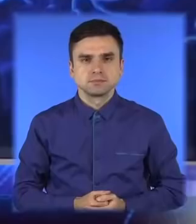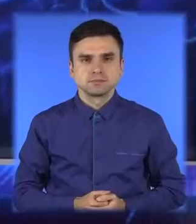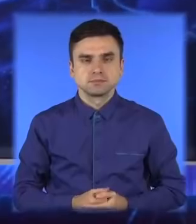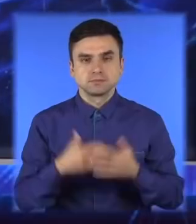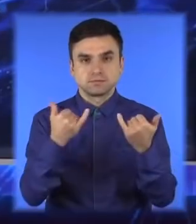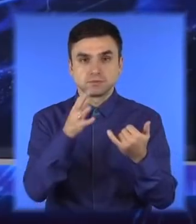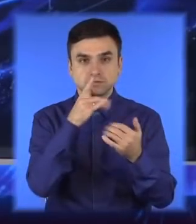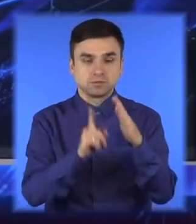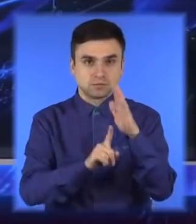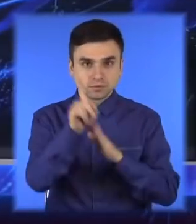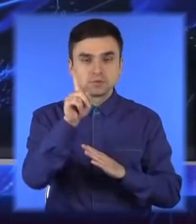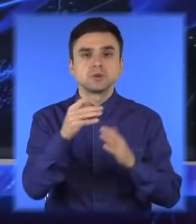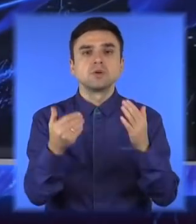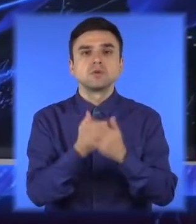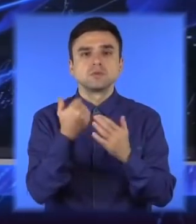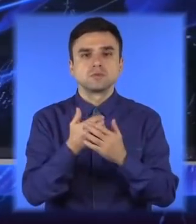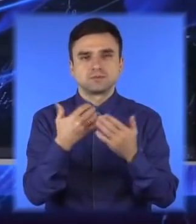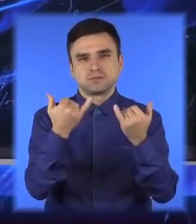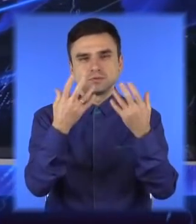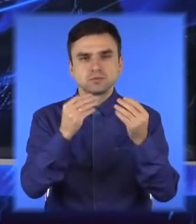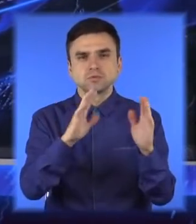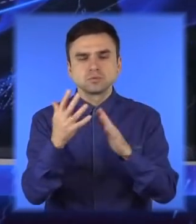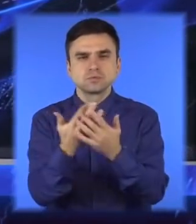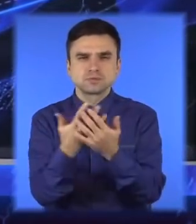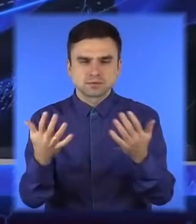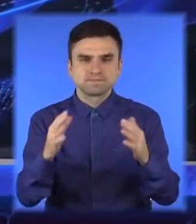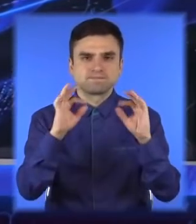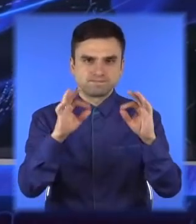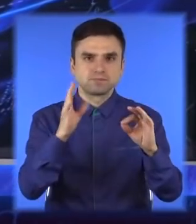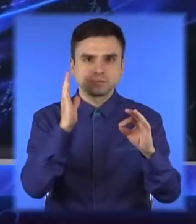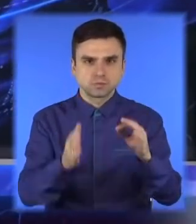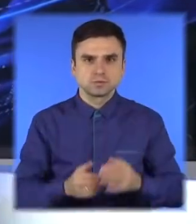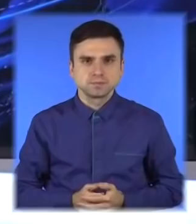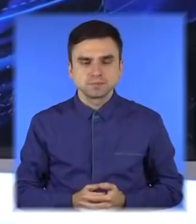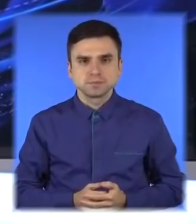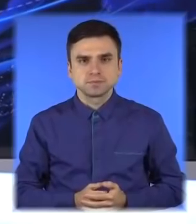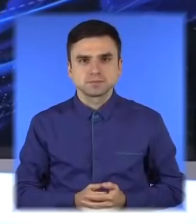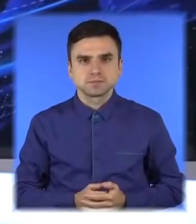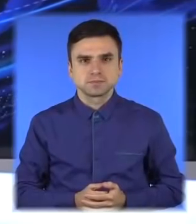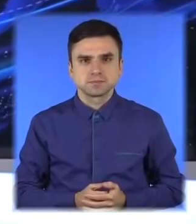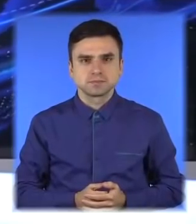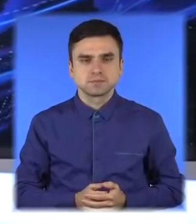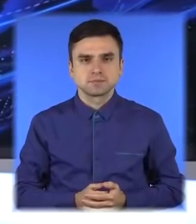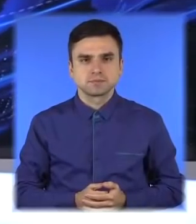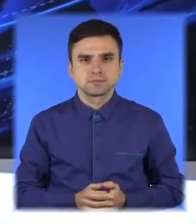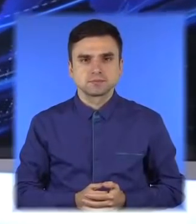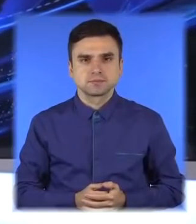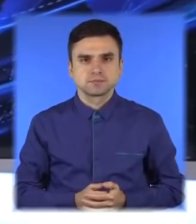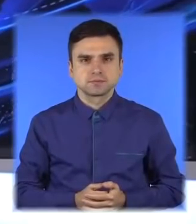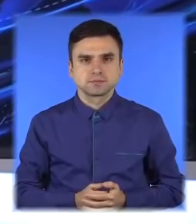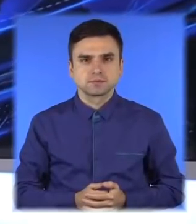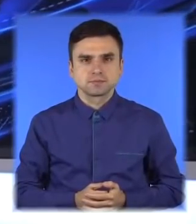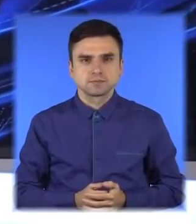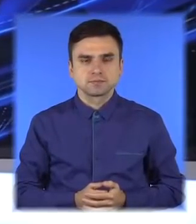Час дізнатися про найактуальніші події дня. Вітаю! Про все найцікавіше розповімо просто зараз. У студії працює Наталя